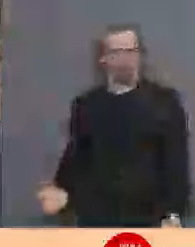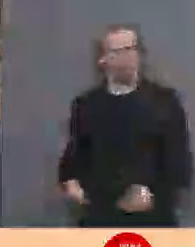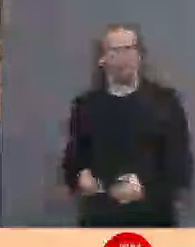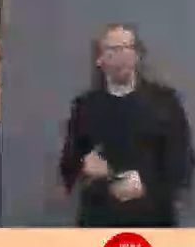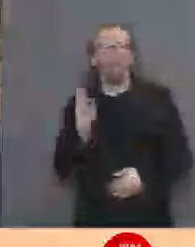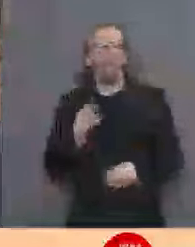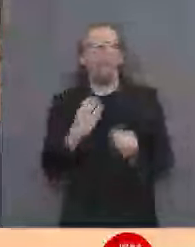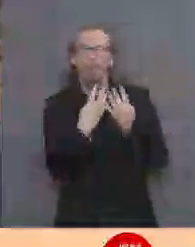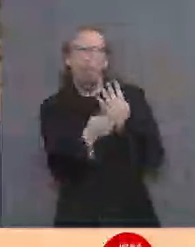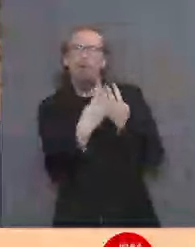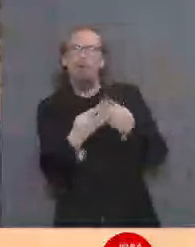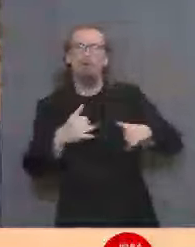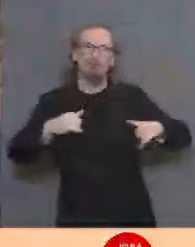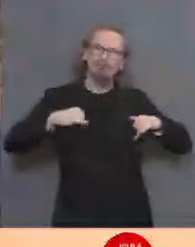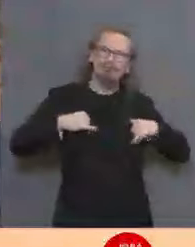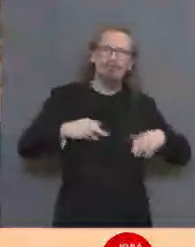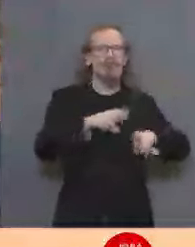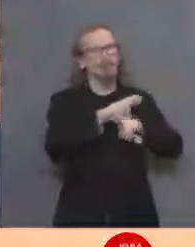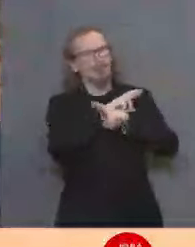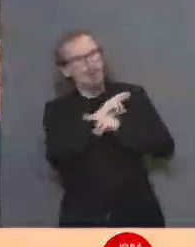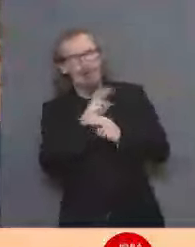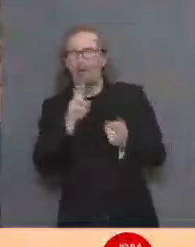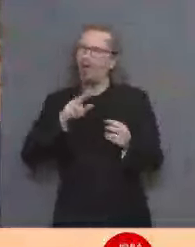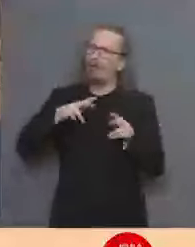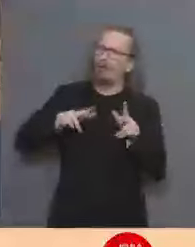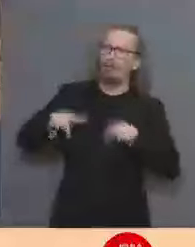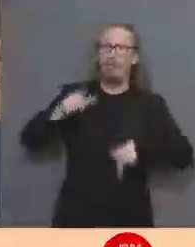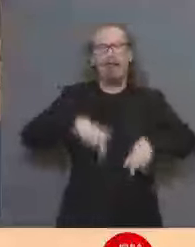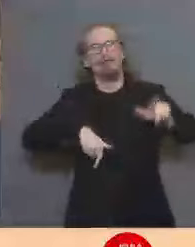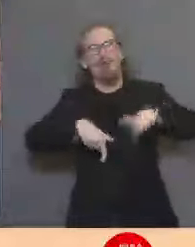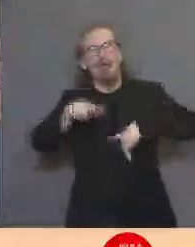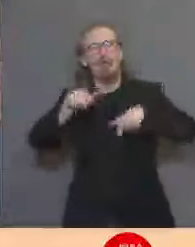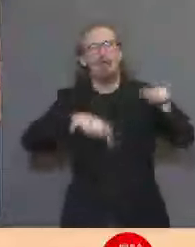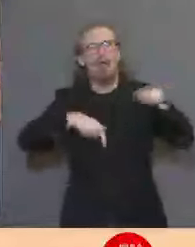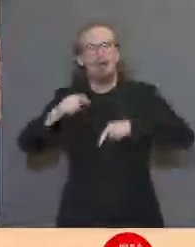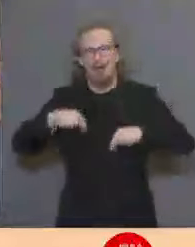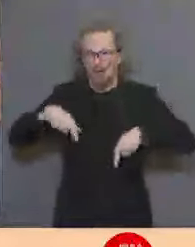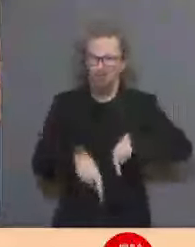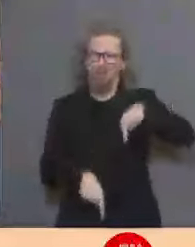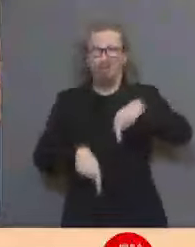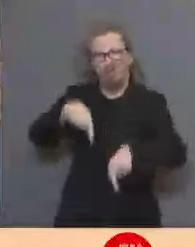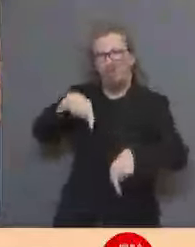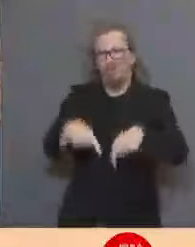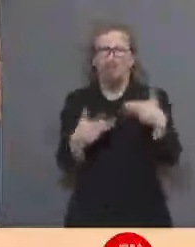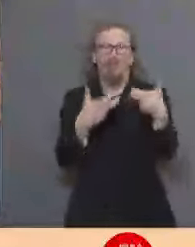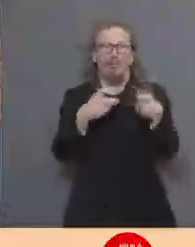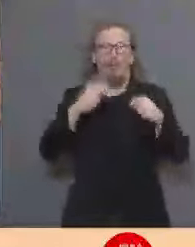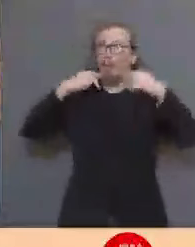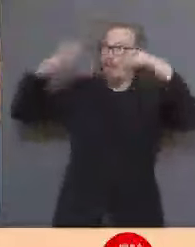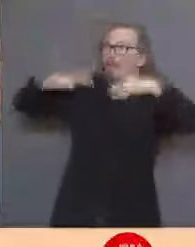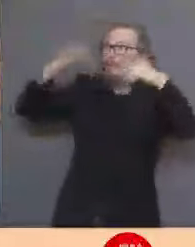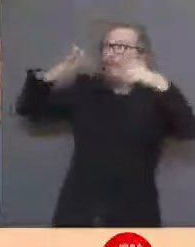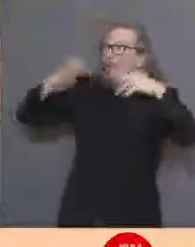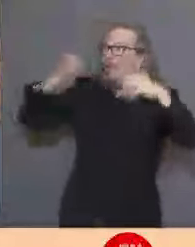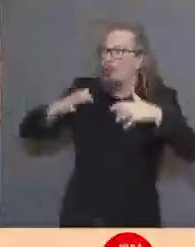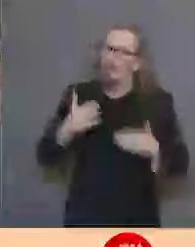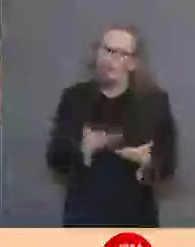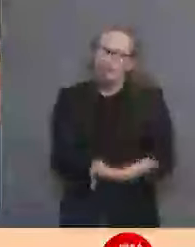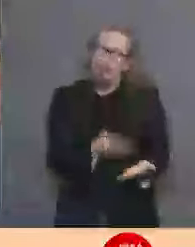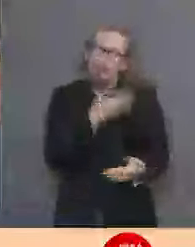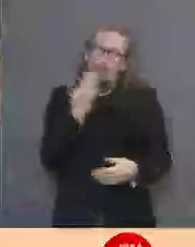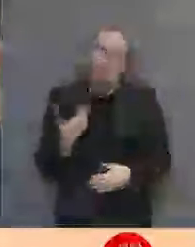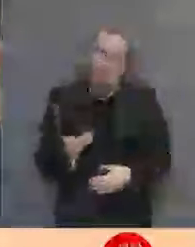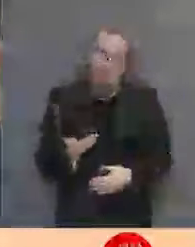de détente, des allées où on se promènerait au sec sans crainte de s'y embourber à la moindre averse, et bien